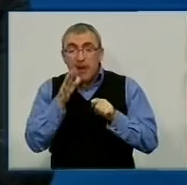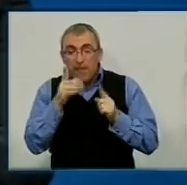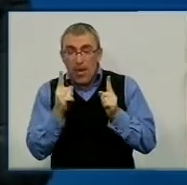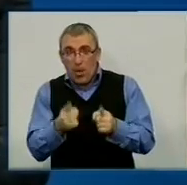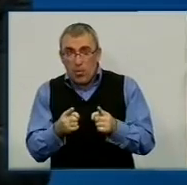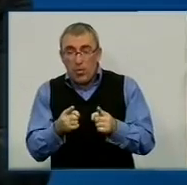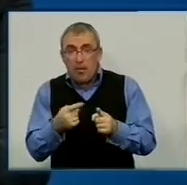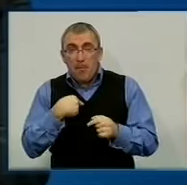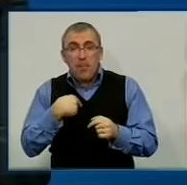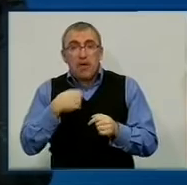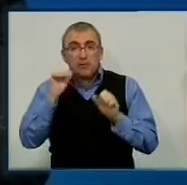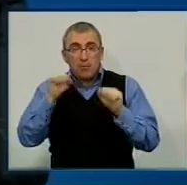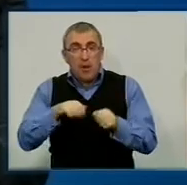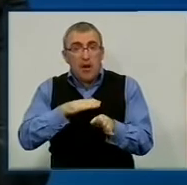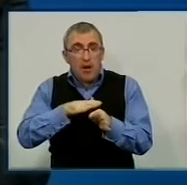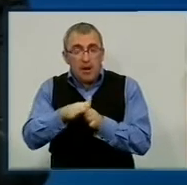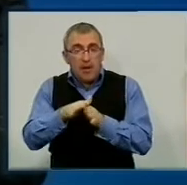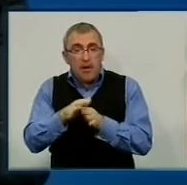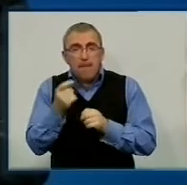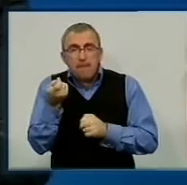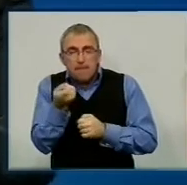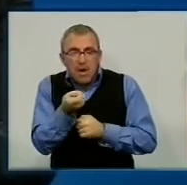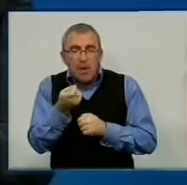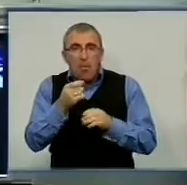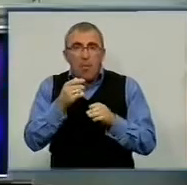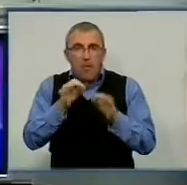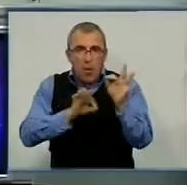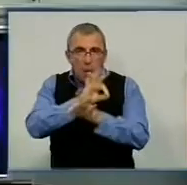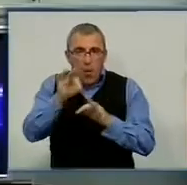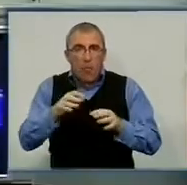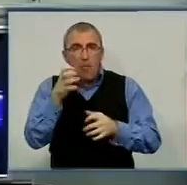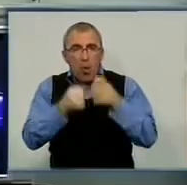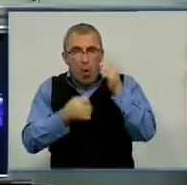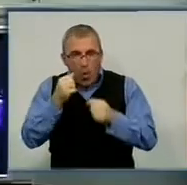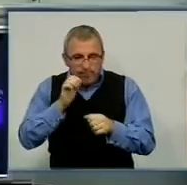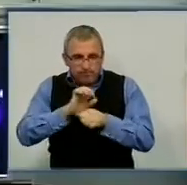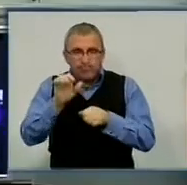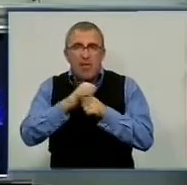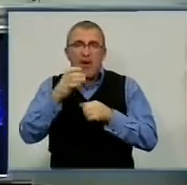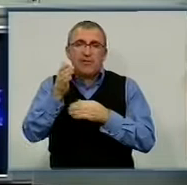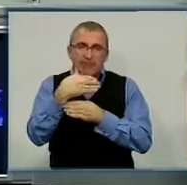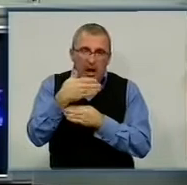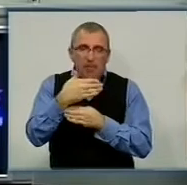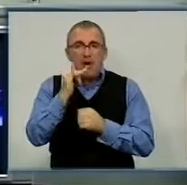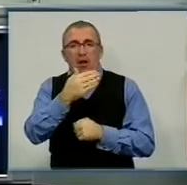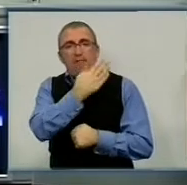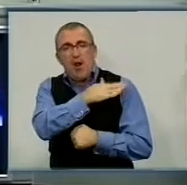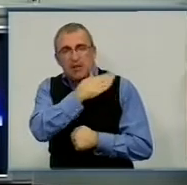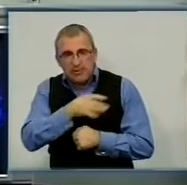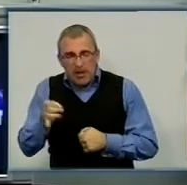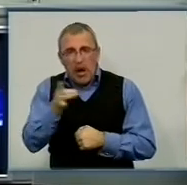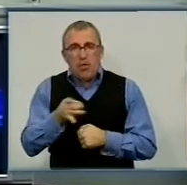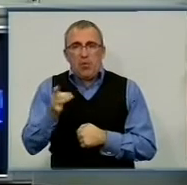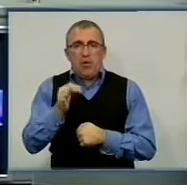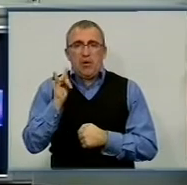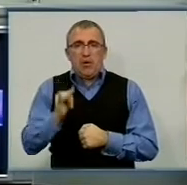ми зуміли реалізувати декілька мікропроектів і молочна продукція у нас сьогодні виробляється і в знам'янському районі і в олександрійському районі і